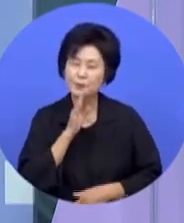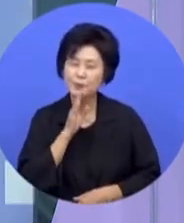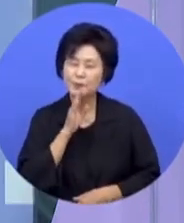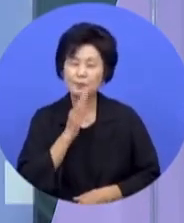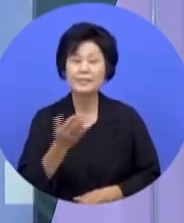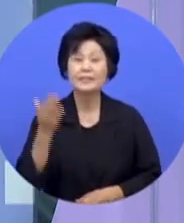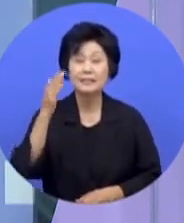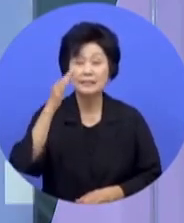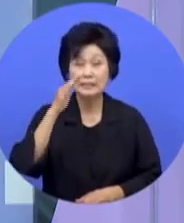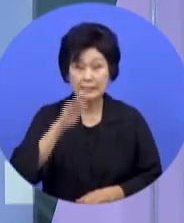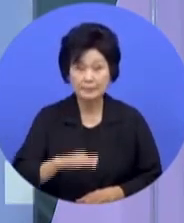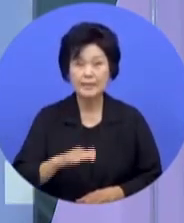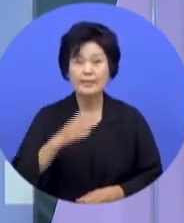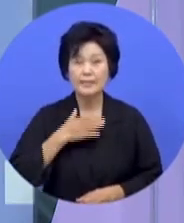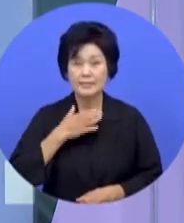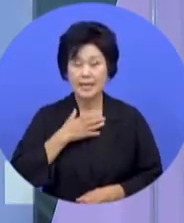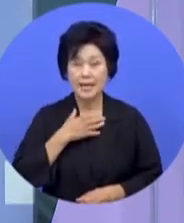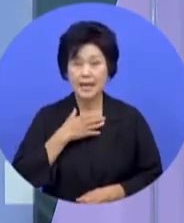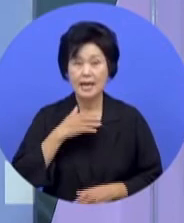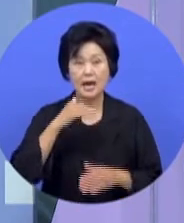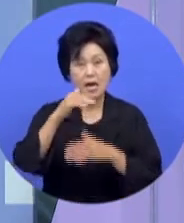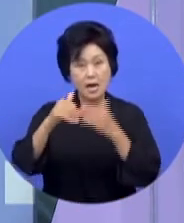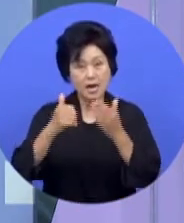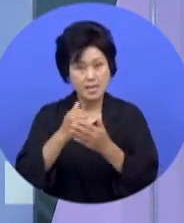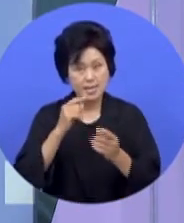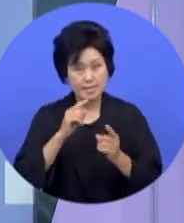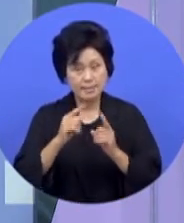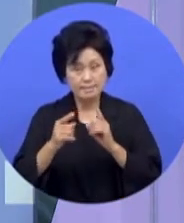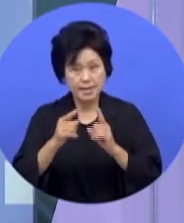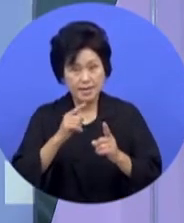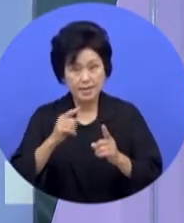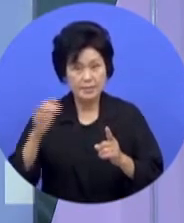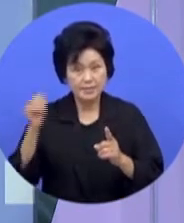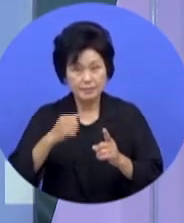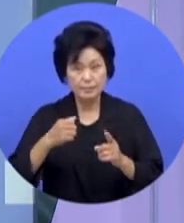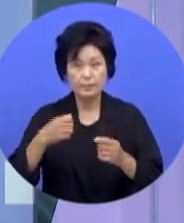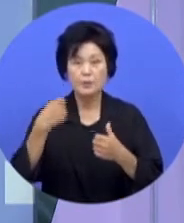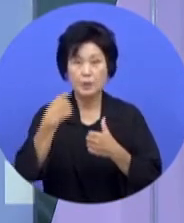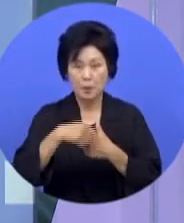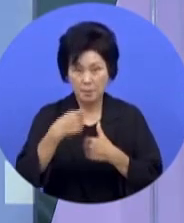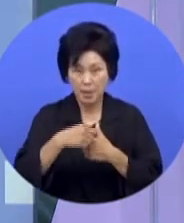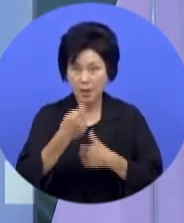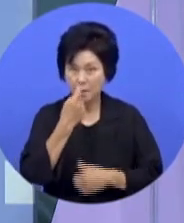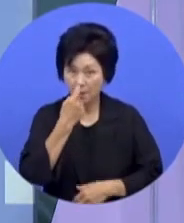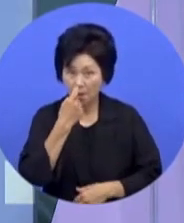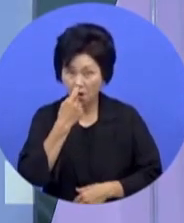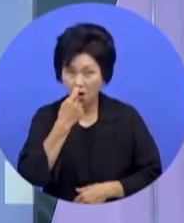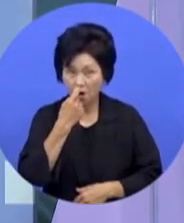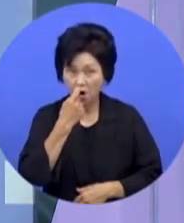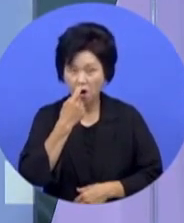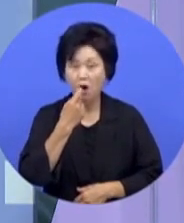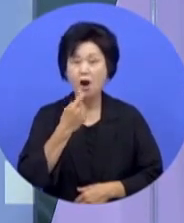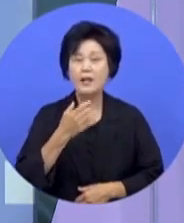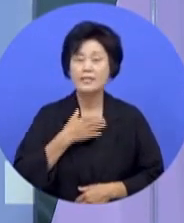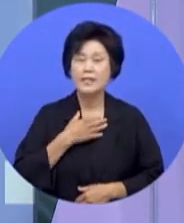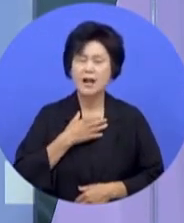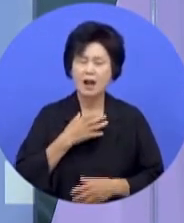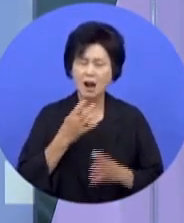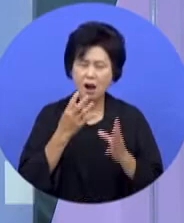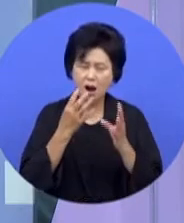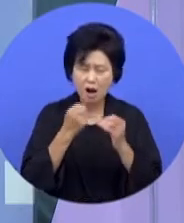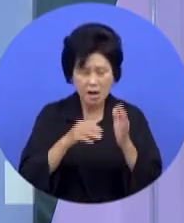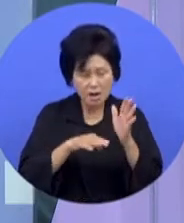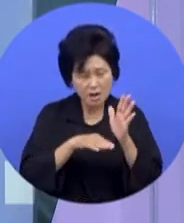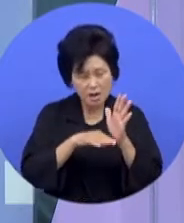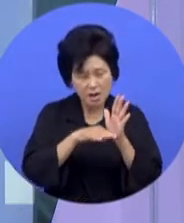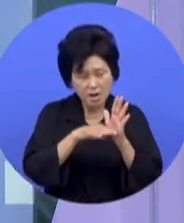말씀 베이스된 교육을 받으면서 느낀 것은 내가 얼마나 나의 인생을 하나님께 맡기느냐 그런 것에서 가장 큰 차이점이 일단 보이는 것